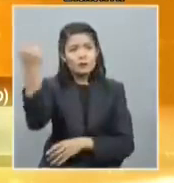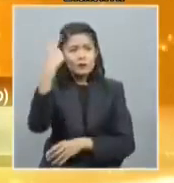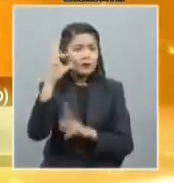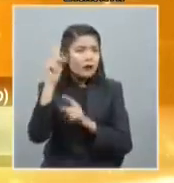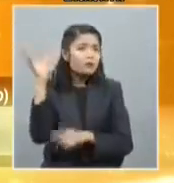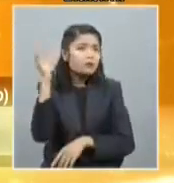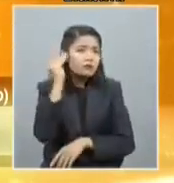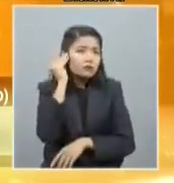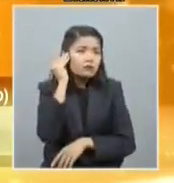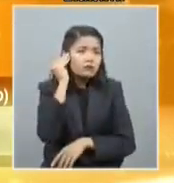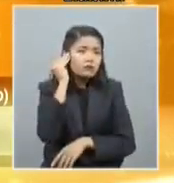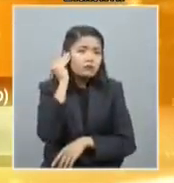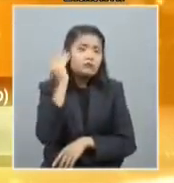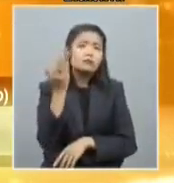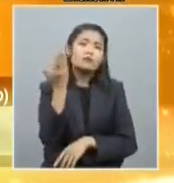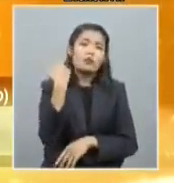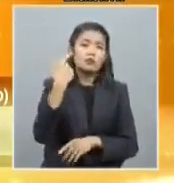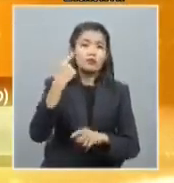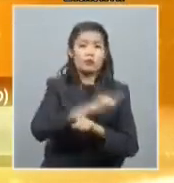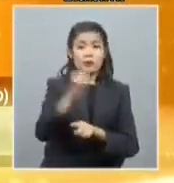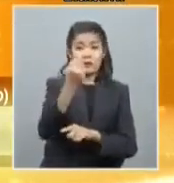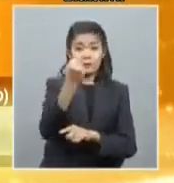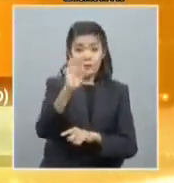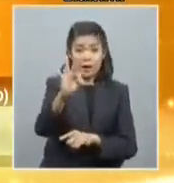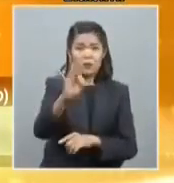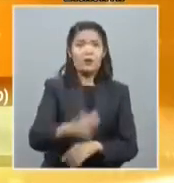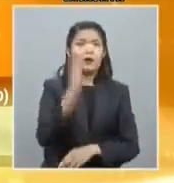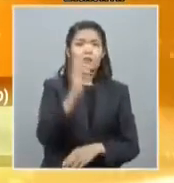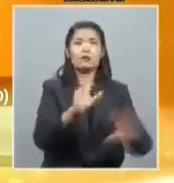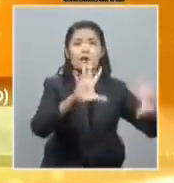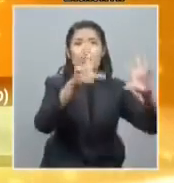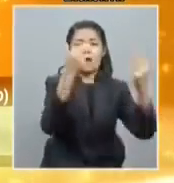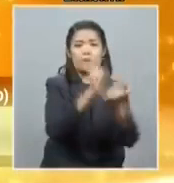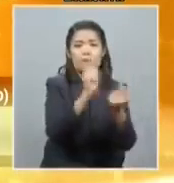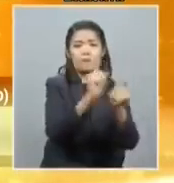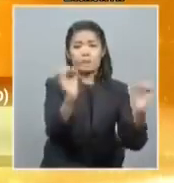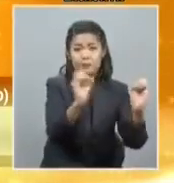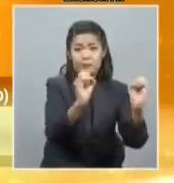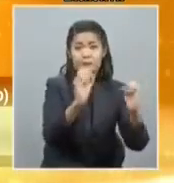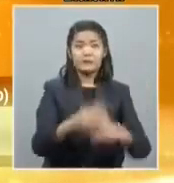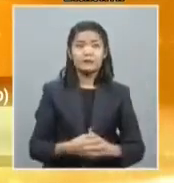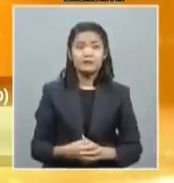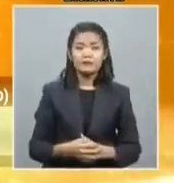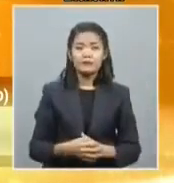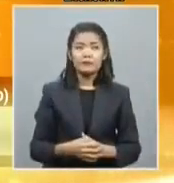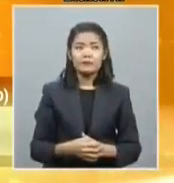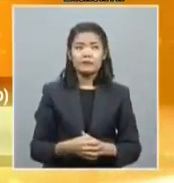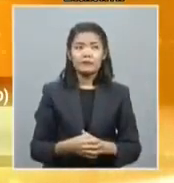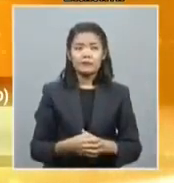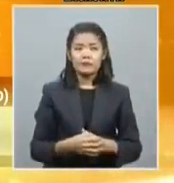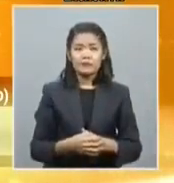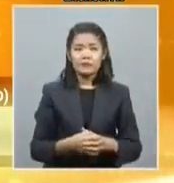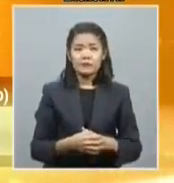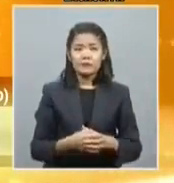กทีนึงวันที่19 ค่ะว่า วันที่19ว่าบิลลี่หาย ก็คือว่าไอ้ตอนที่เห็นขึ้นรถแต่ว่าน้อง